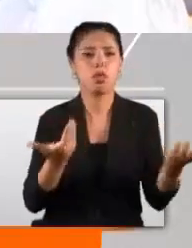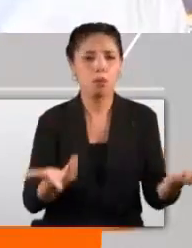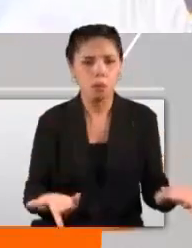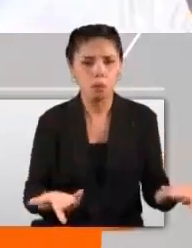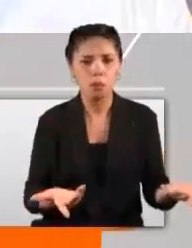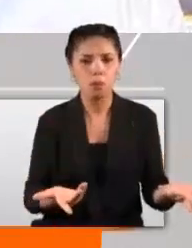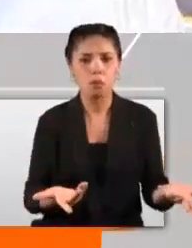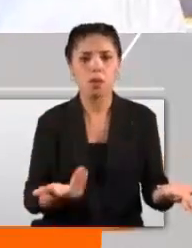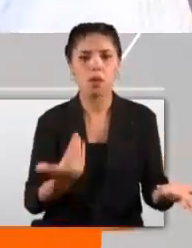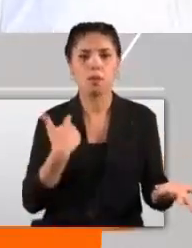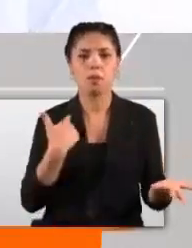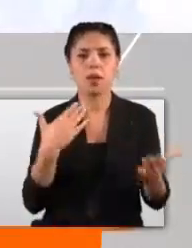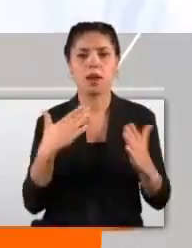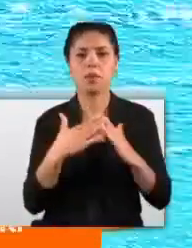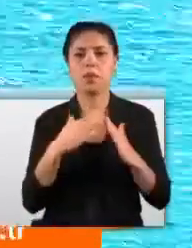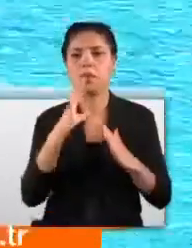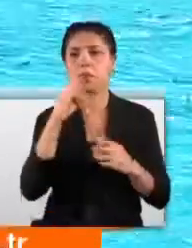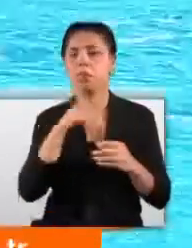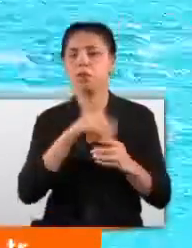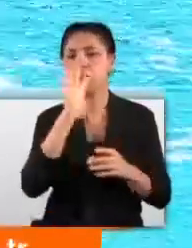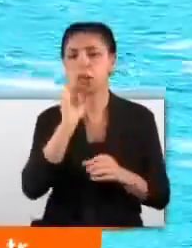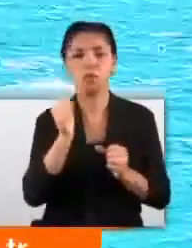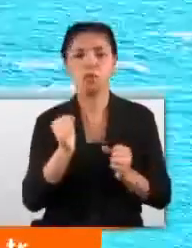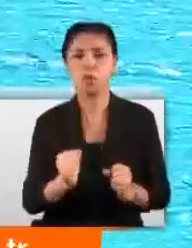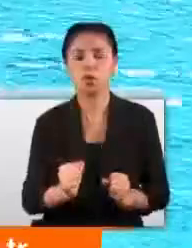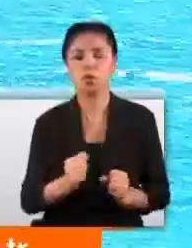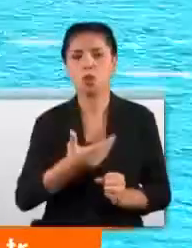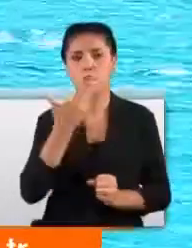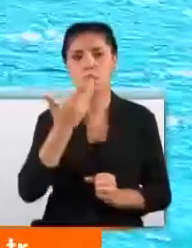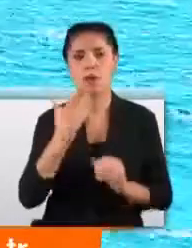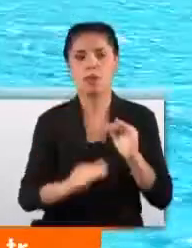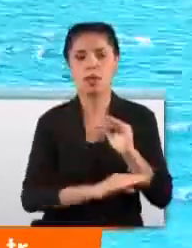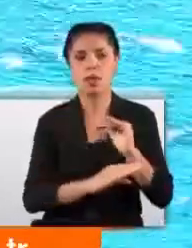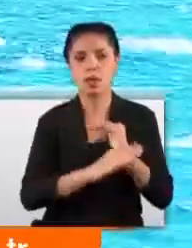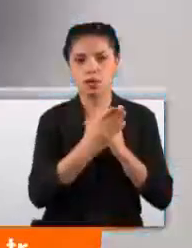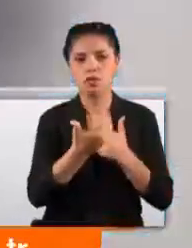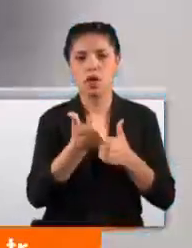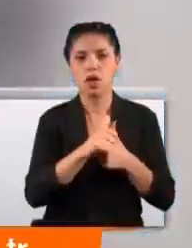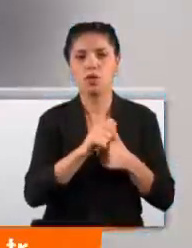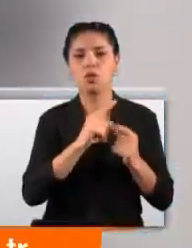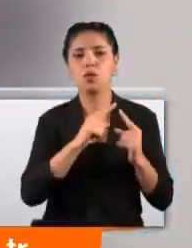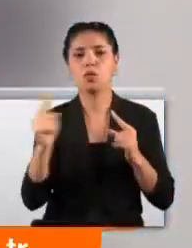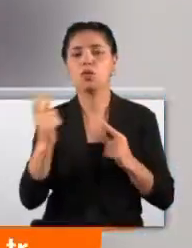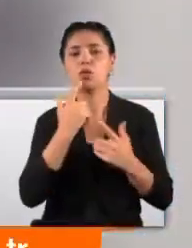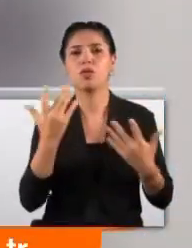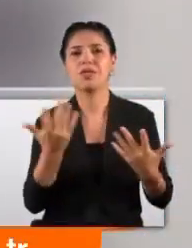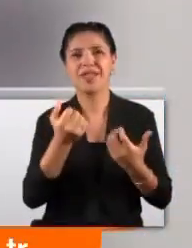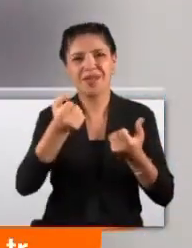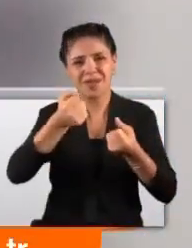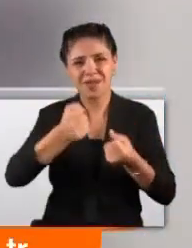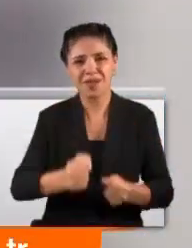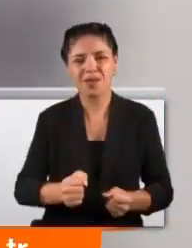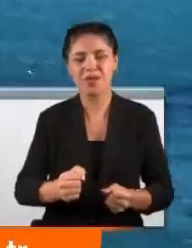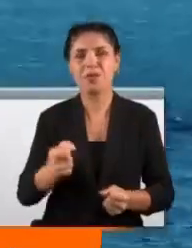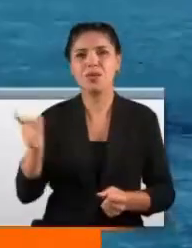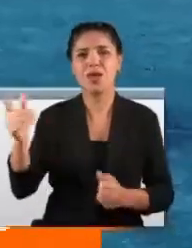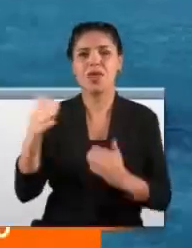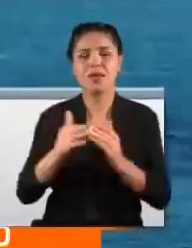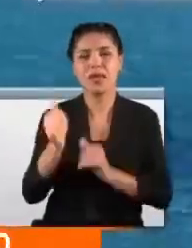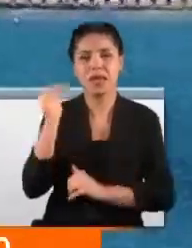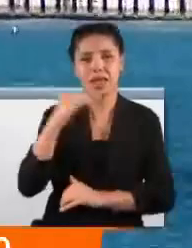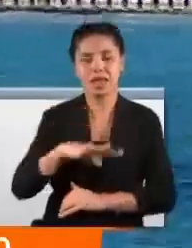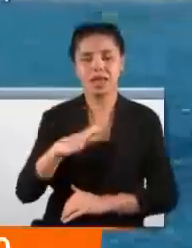çekiyor. Benim evimde kim oturuyor? Bir süredir Marmaris'te yaşayan ancak eşiyle uzun yıllarını geçirdiği Kanlıca'daki yalısına dönmek